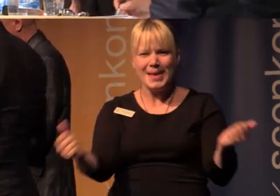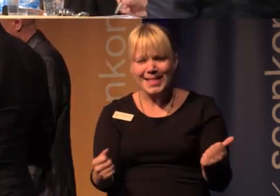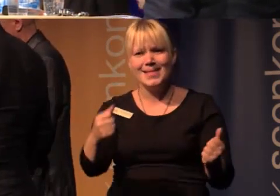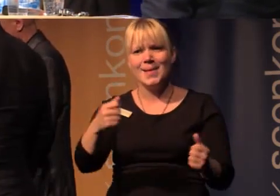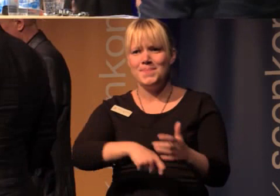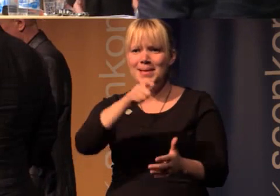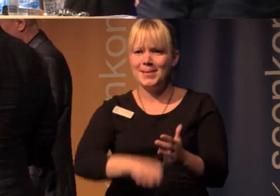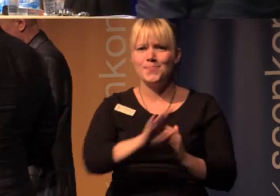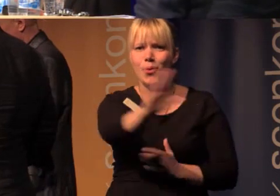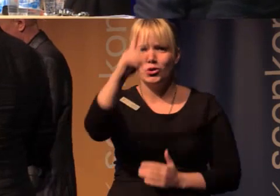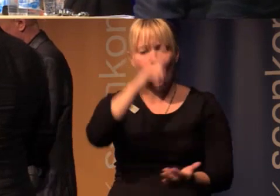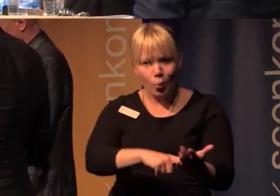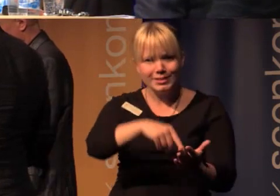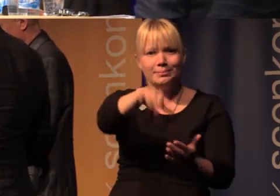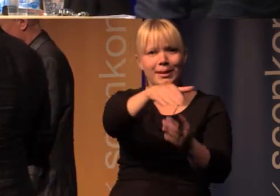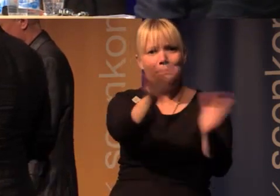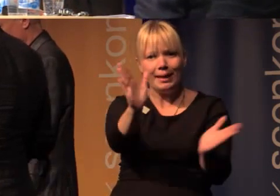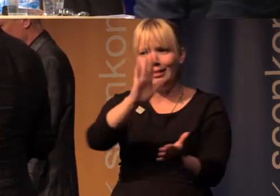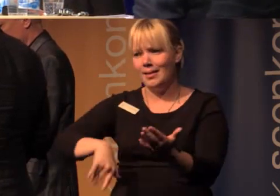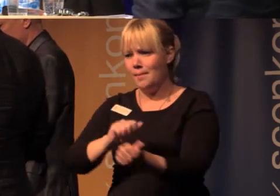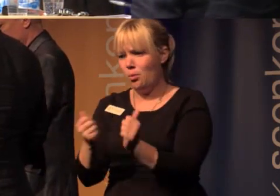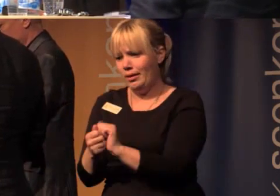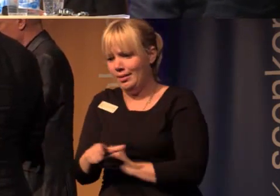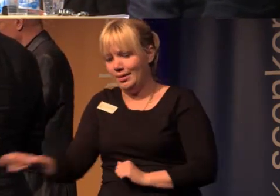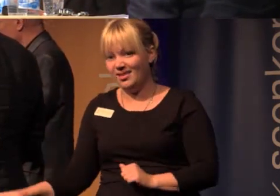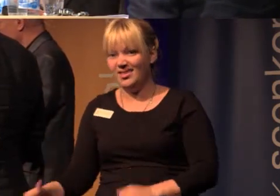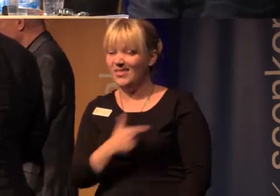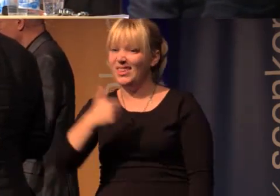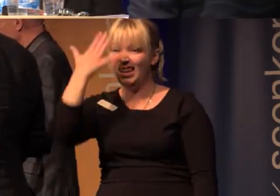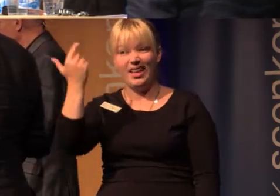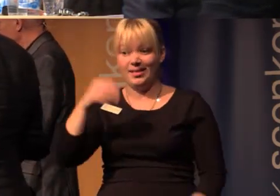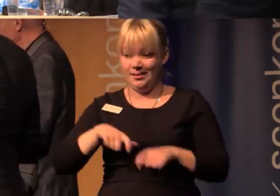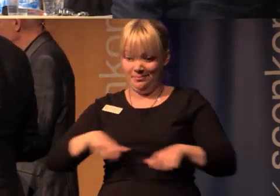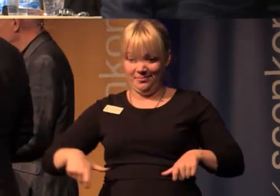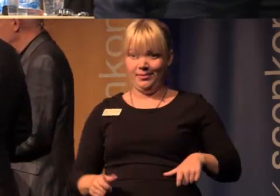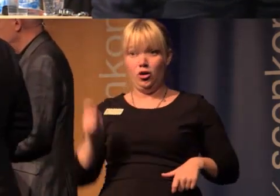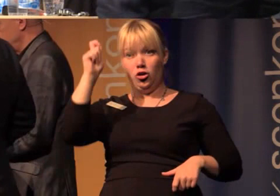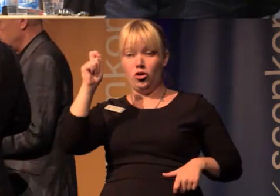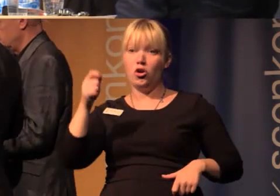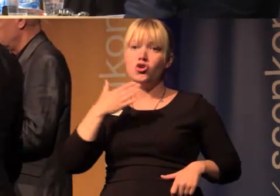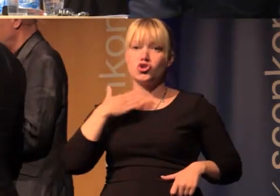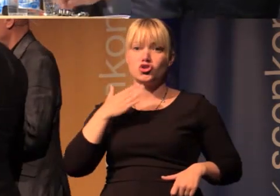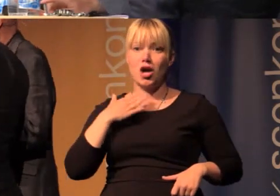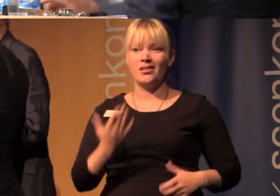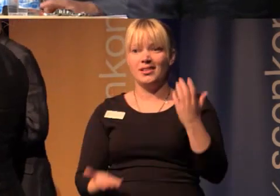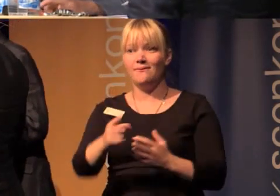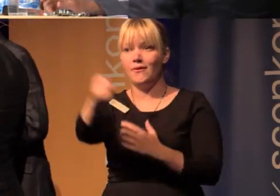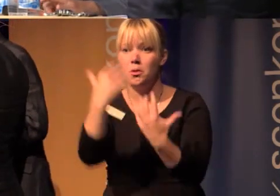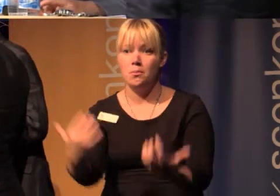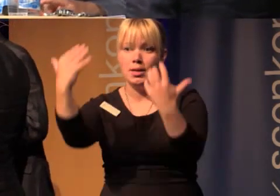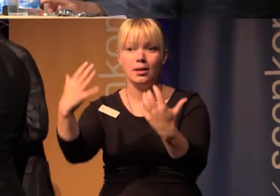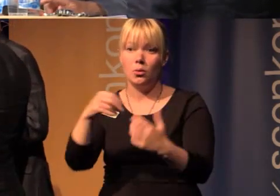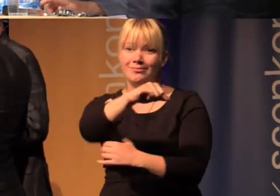fall är bredare än politikernas. Vi skulle kunna göra en kort handuppräckning med panelen och sen jämföra med publiken. Bara en sån sak så tror jag att vi hade